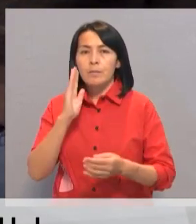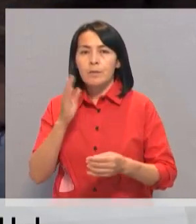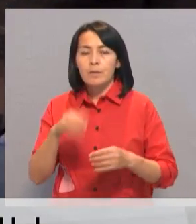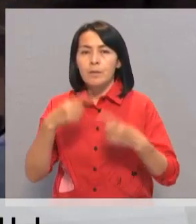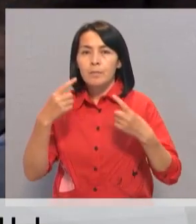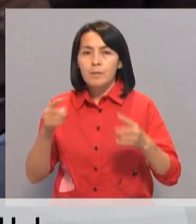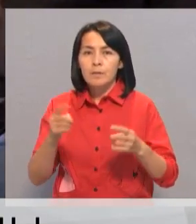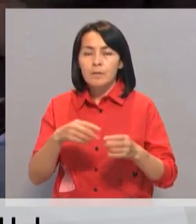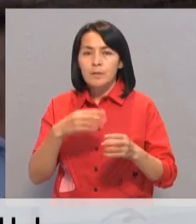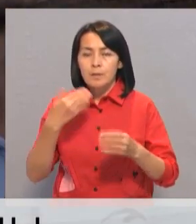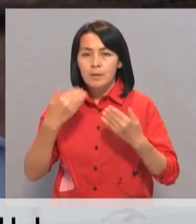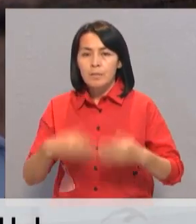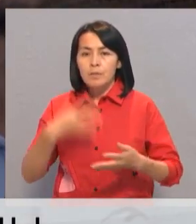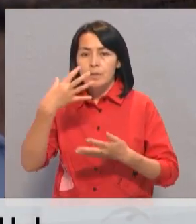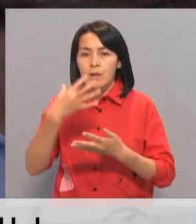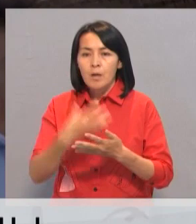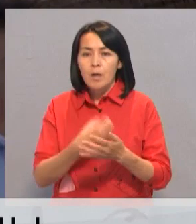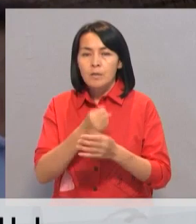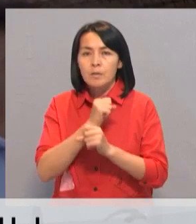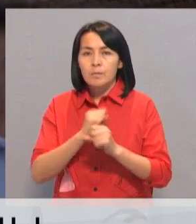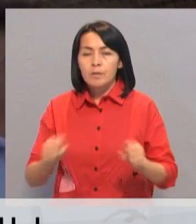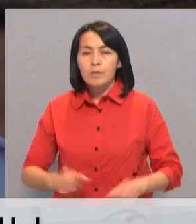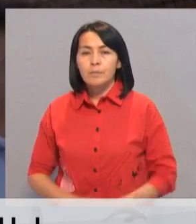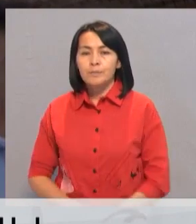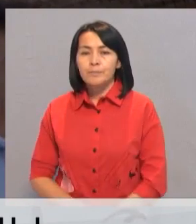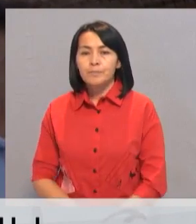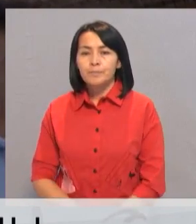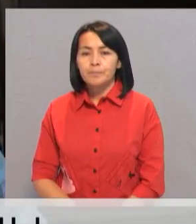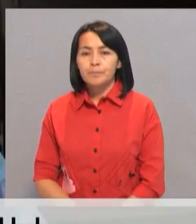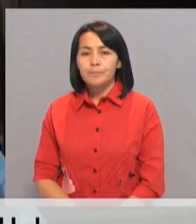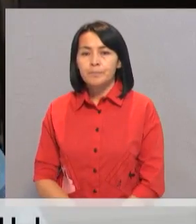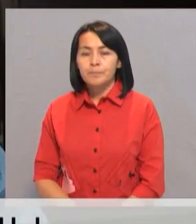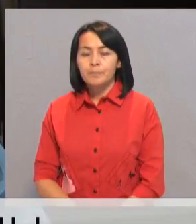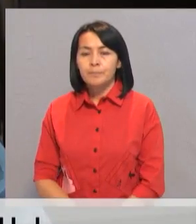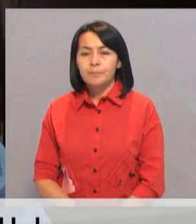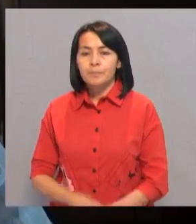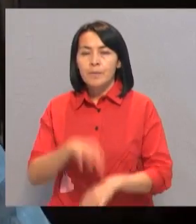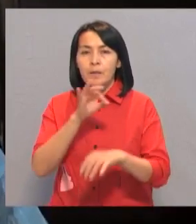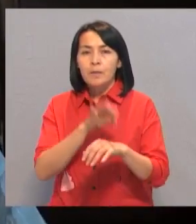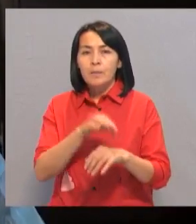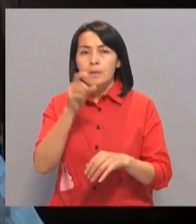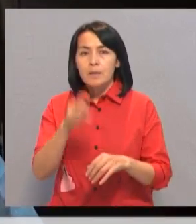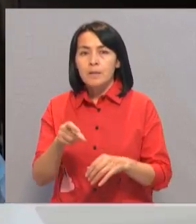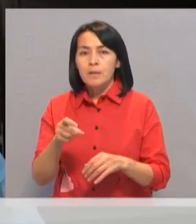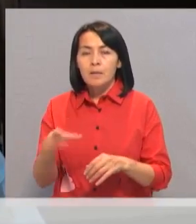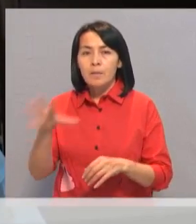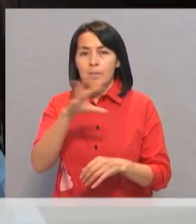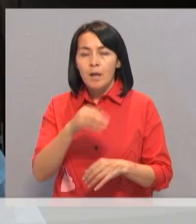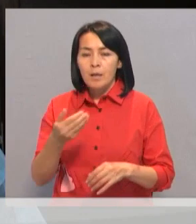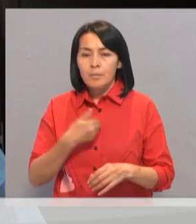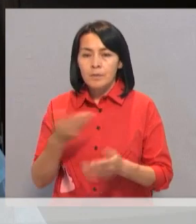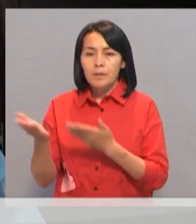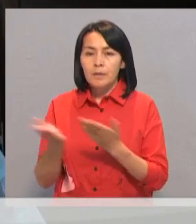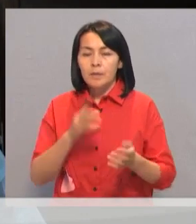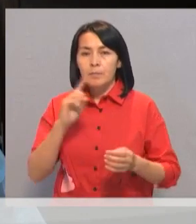артық өсіндіні дене мүшесіне зақым келтірмей алып тастау. Пациенттерді бізге келген пациенттер барлығы,